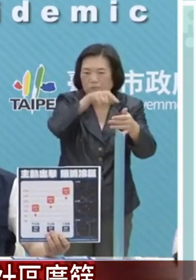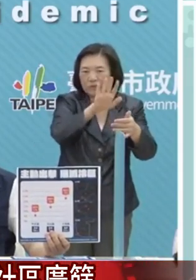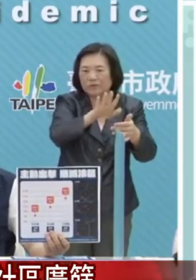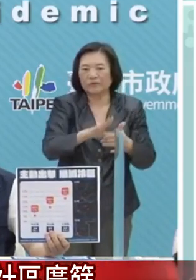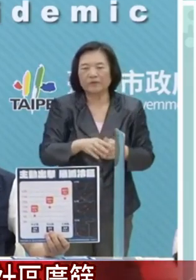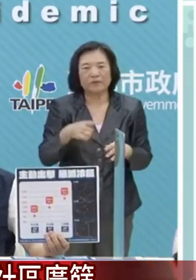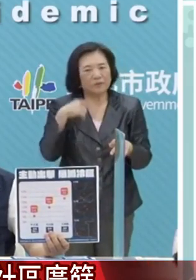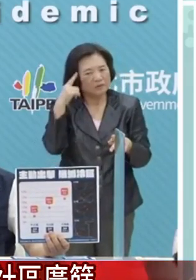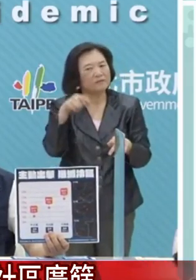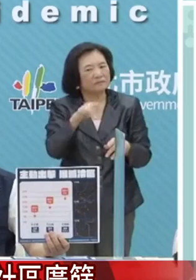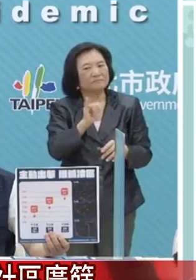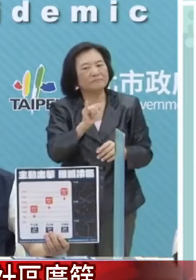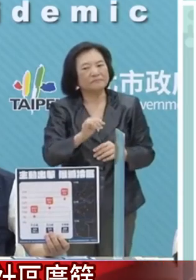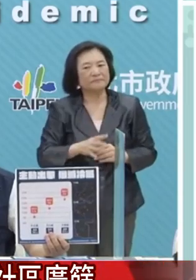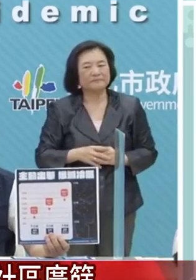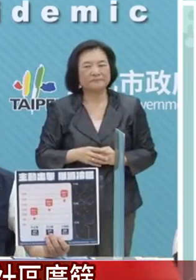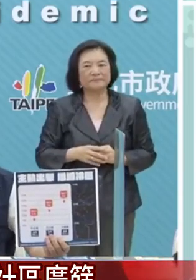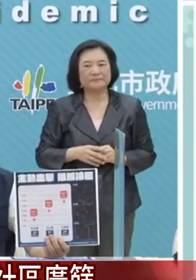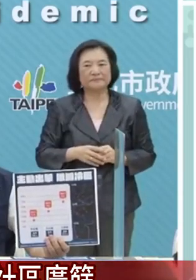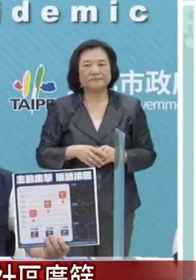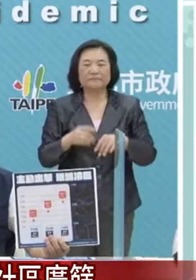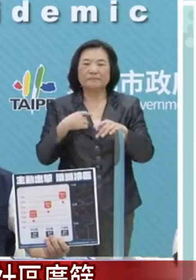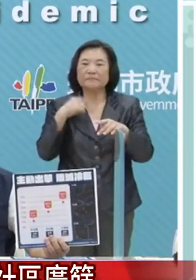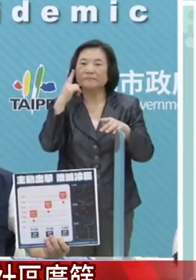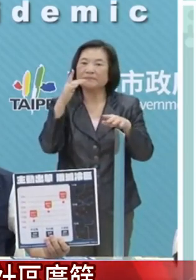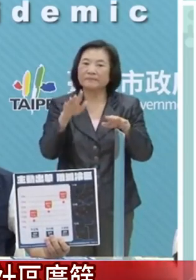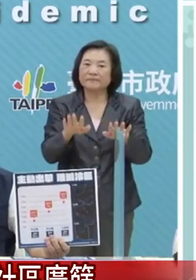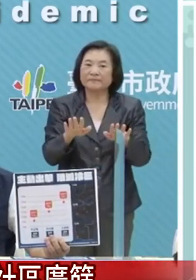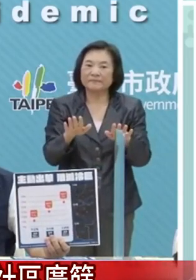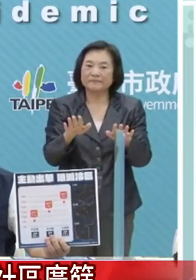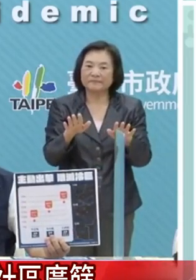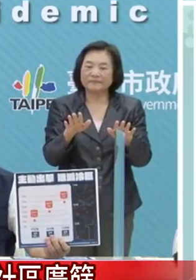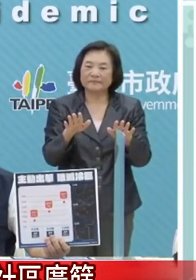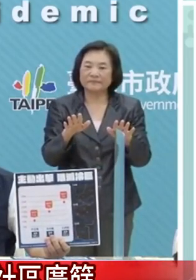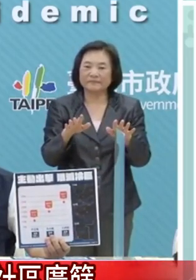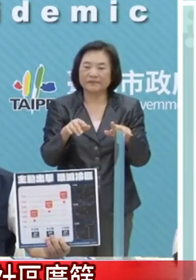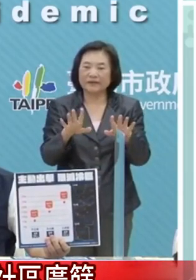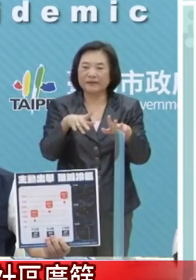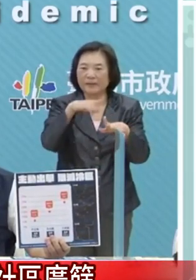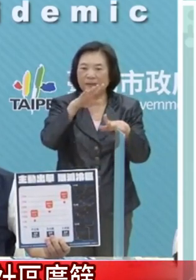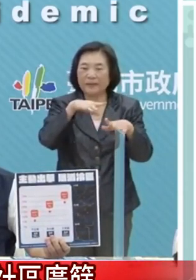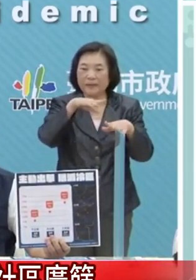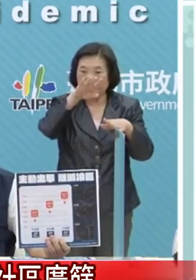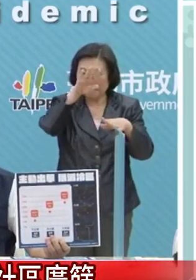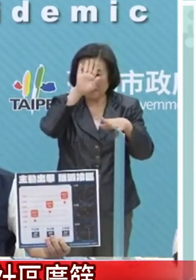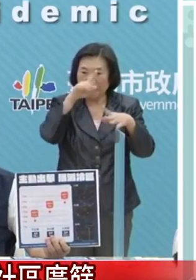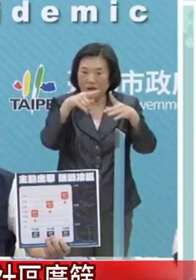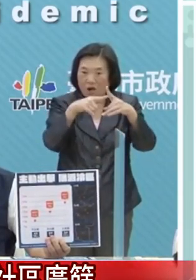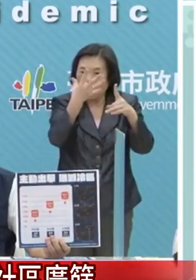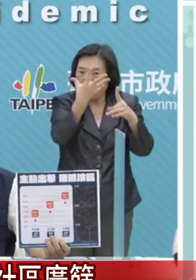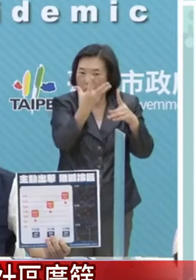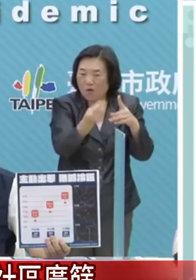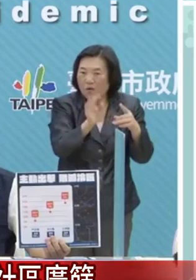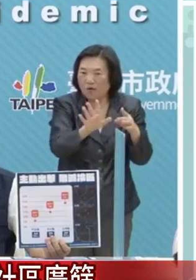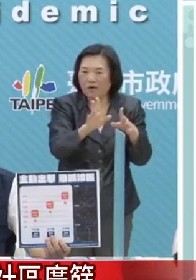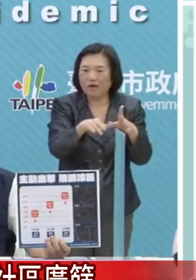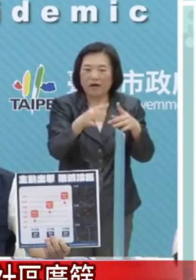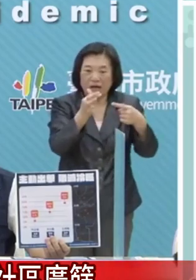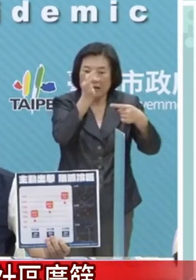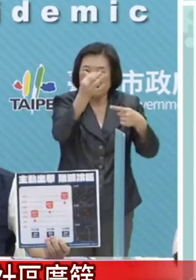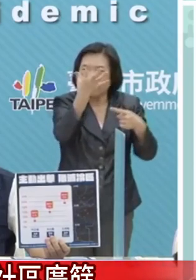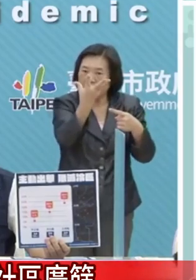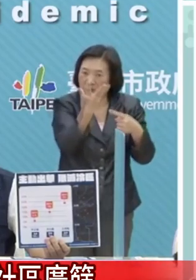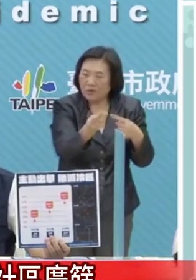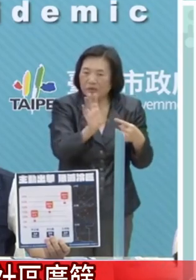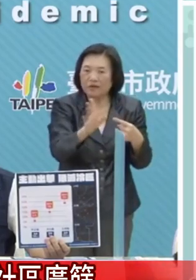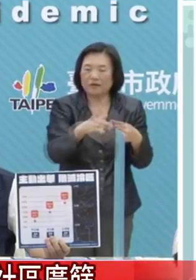能的接触人，你知道吗？在做快筛你看阳性率最差的还有 5.4%， 高的可以到 23% 的，这